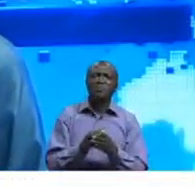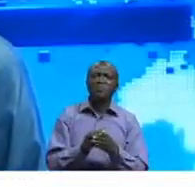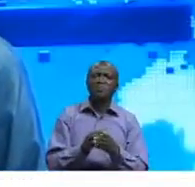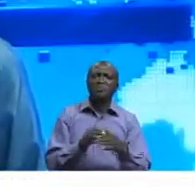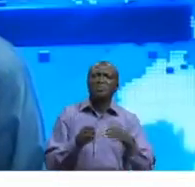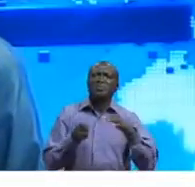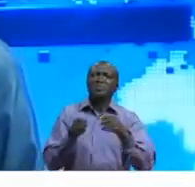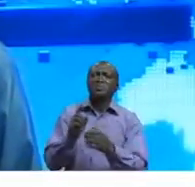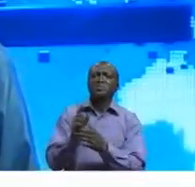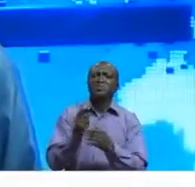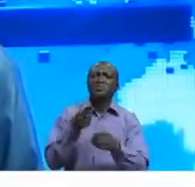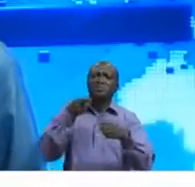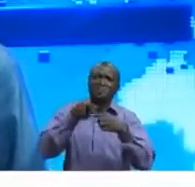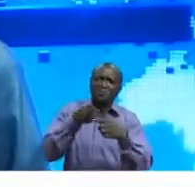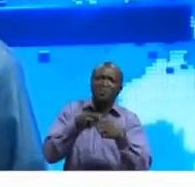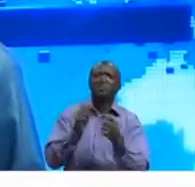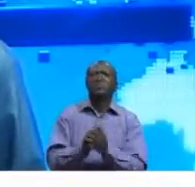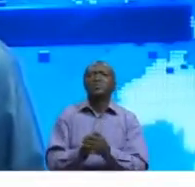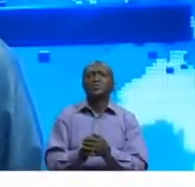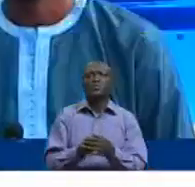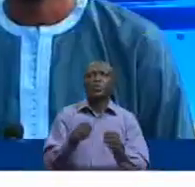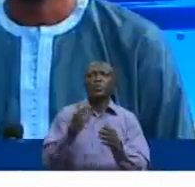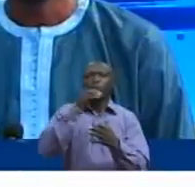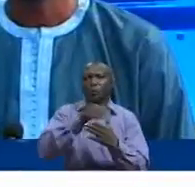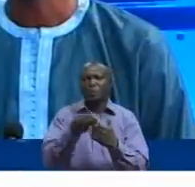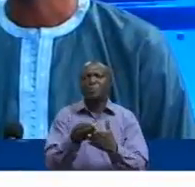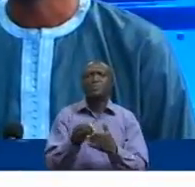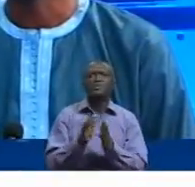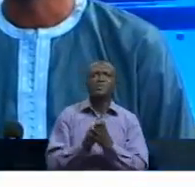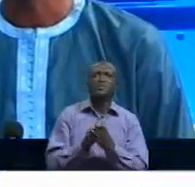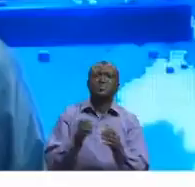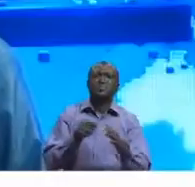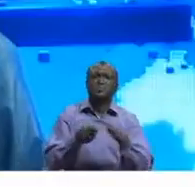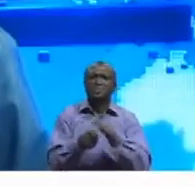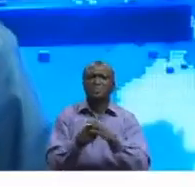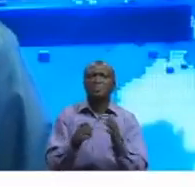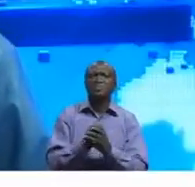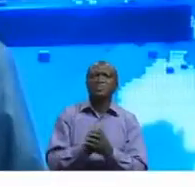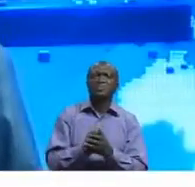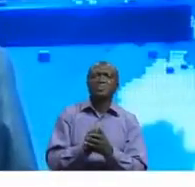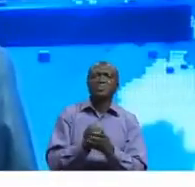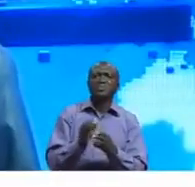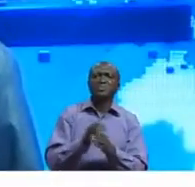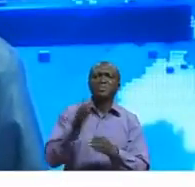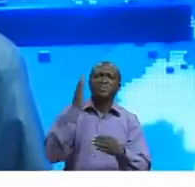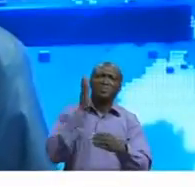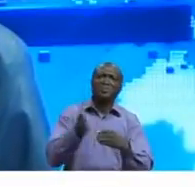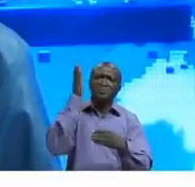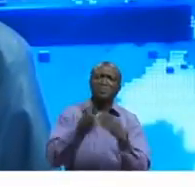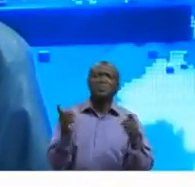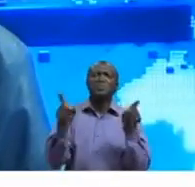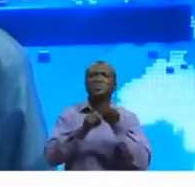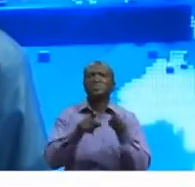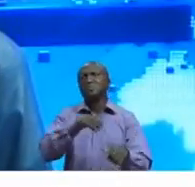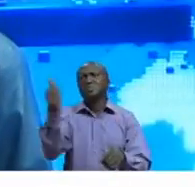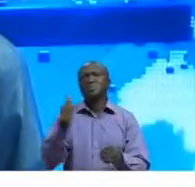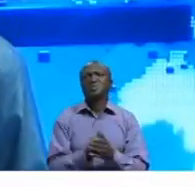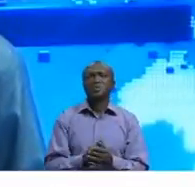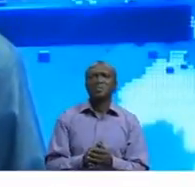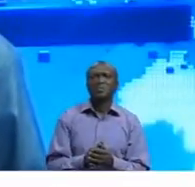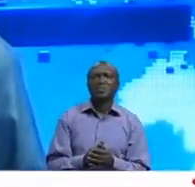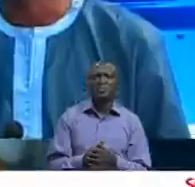branches armes blanches que soit le couteau les euh les coupou et autres et il faut qu'on sache également que